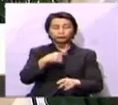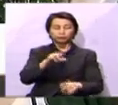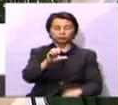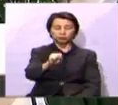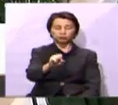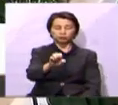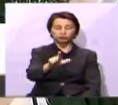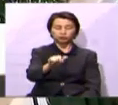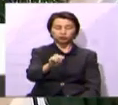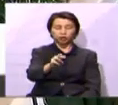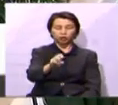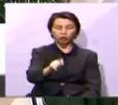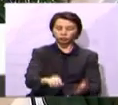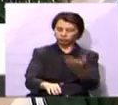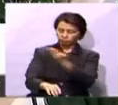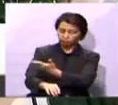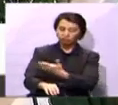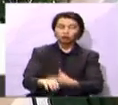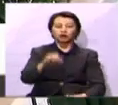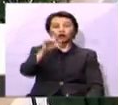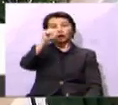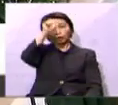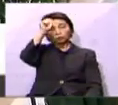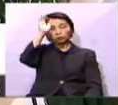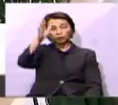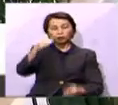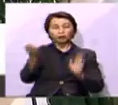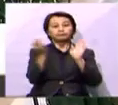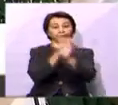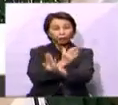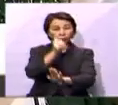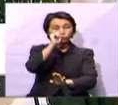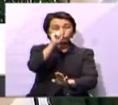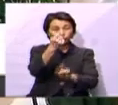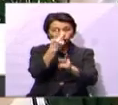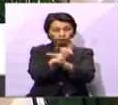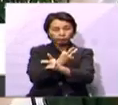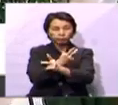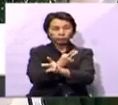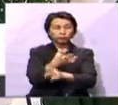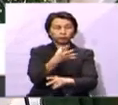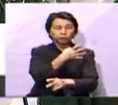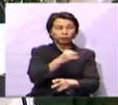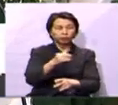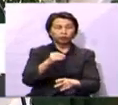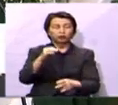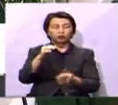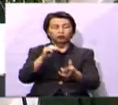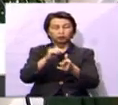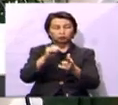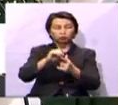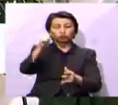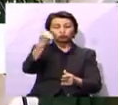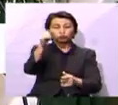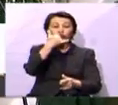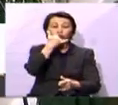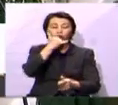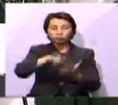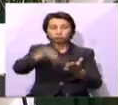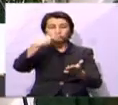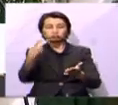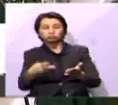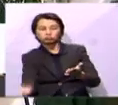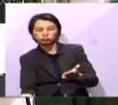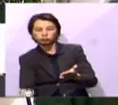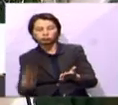Allah akan membalas selawatnya sebanyak 10 kali. Tidak setakat itu, akan gugur sebanyak 10 kesalahan. Ditambah lagi